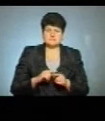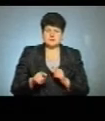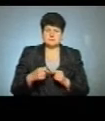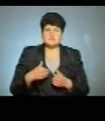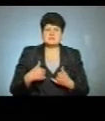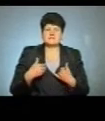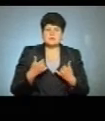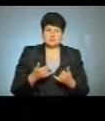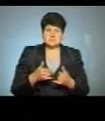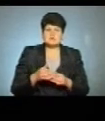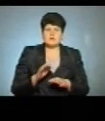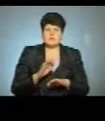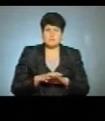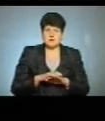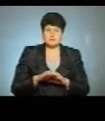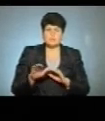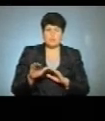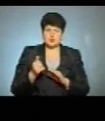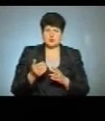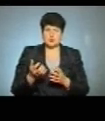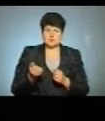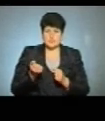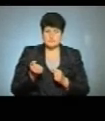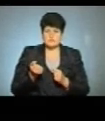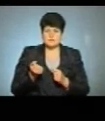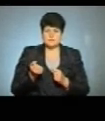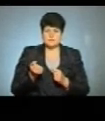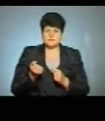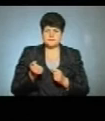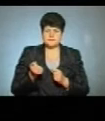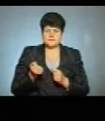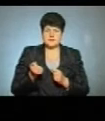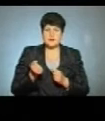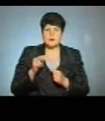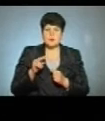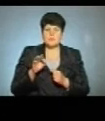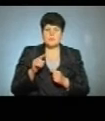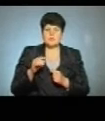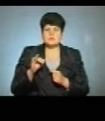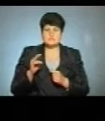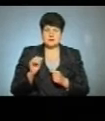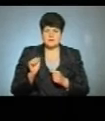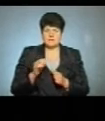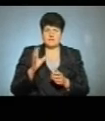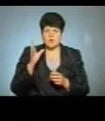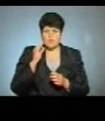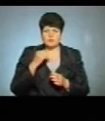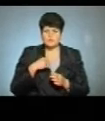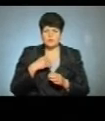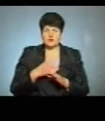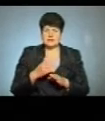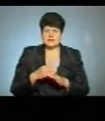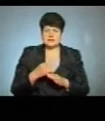банк, позику, миттєво отримали позику, не враховуючи кредитну історію мою особисту